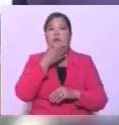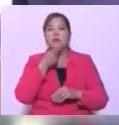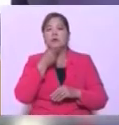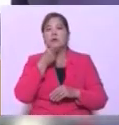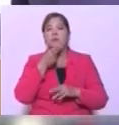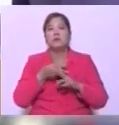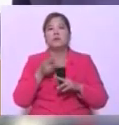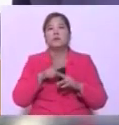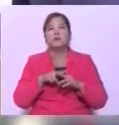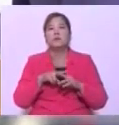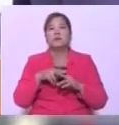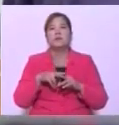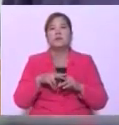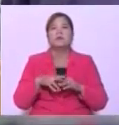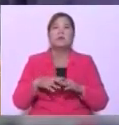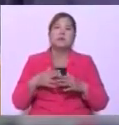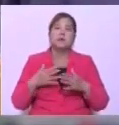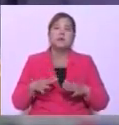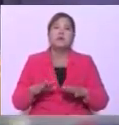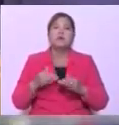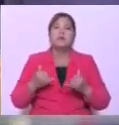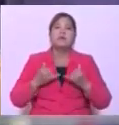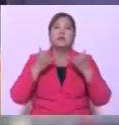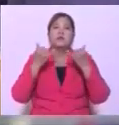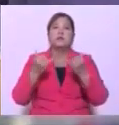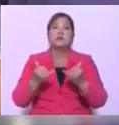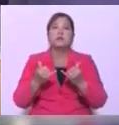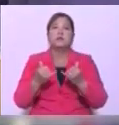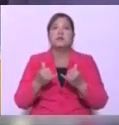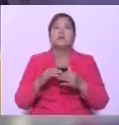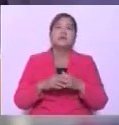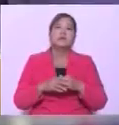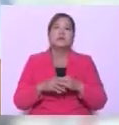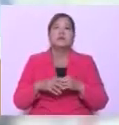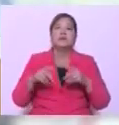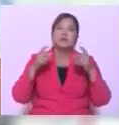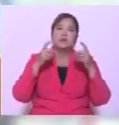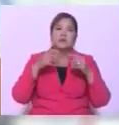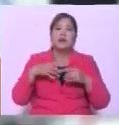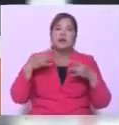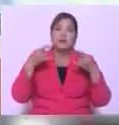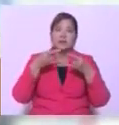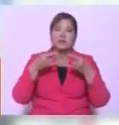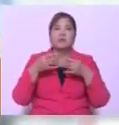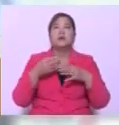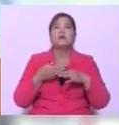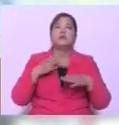что он такой простой. Я его уважаю. Я всегда его видела по телевизору. Я очень рада,